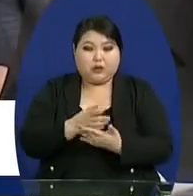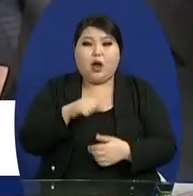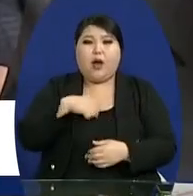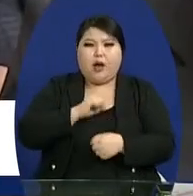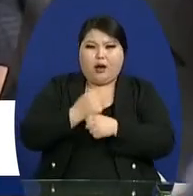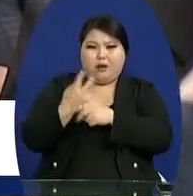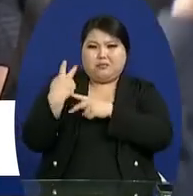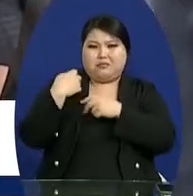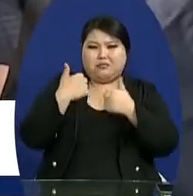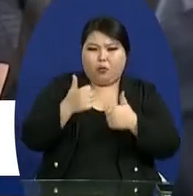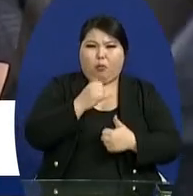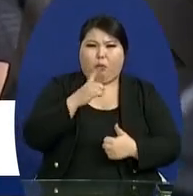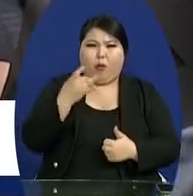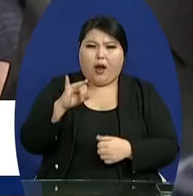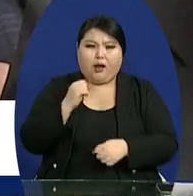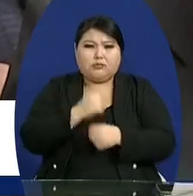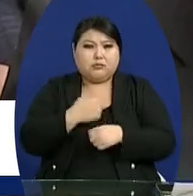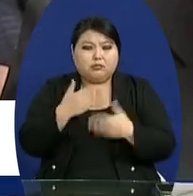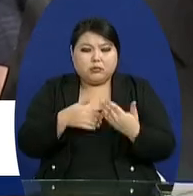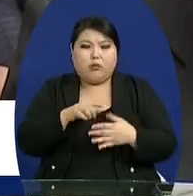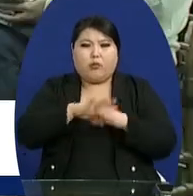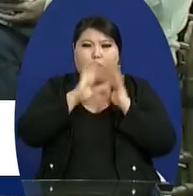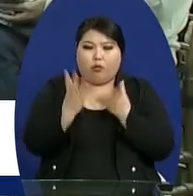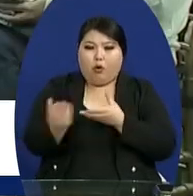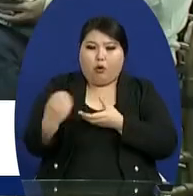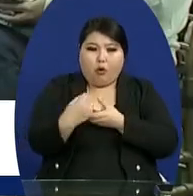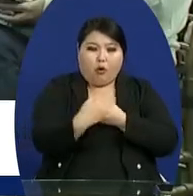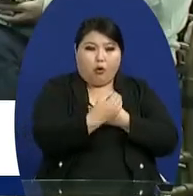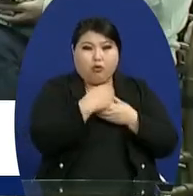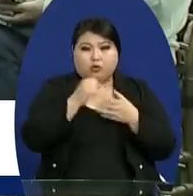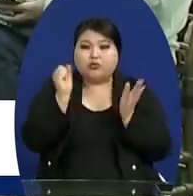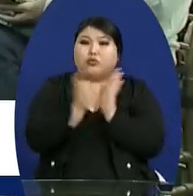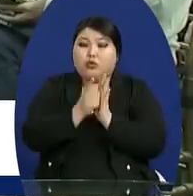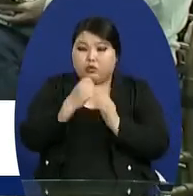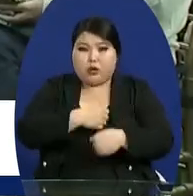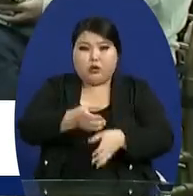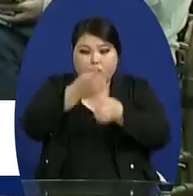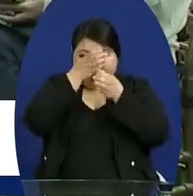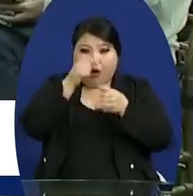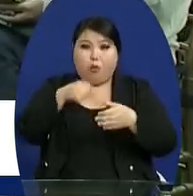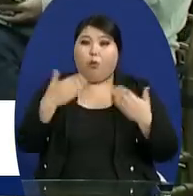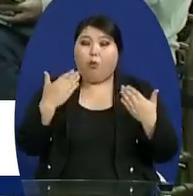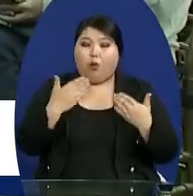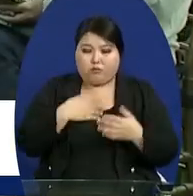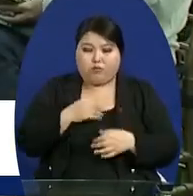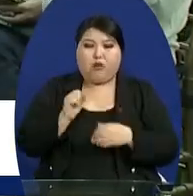уул уурхайг бий болгоход бүх талын оролцоо нэн чухал болохыг эрдэм шинжилгээний хурлаар онцолжээ.